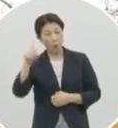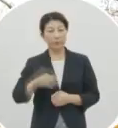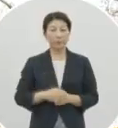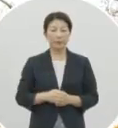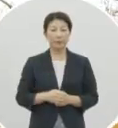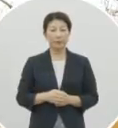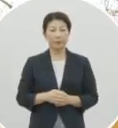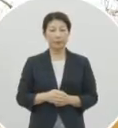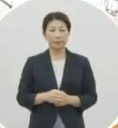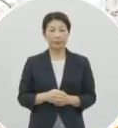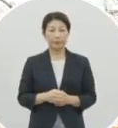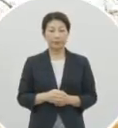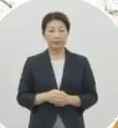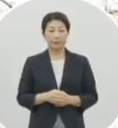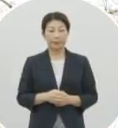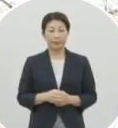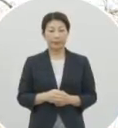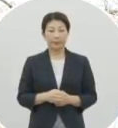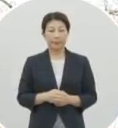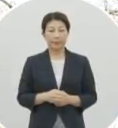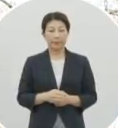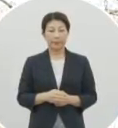え？